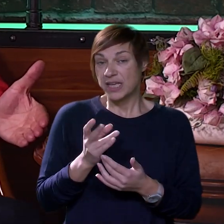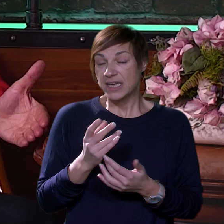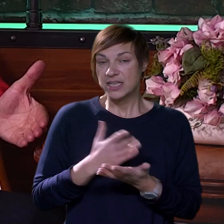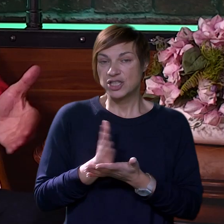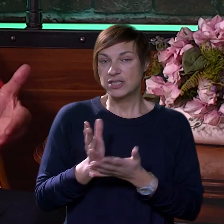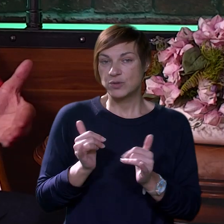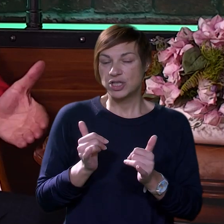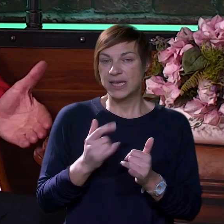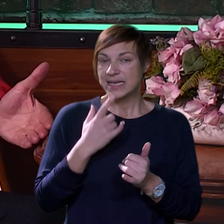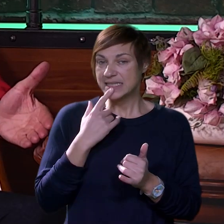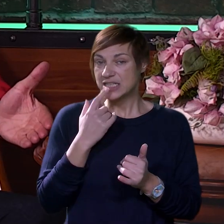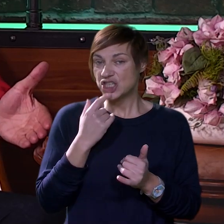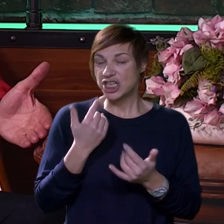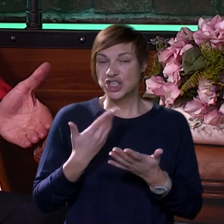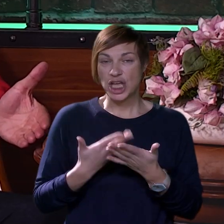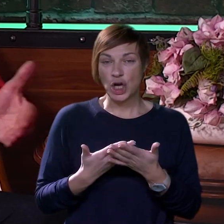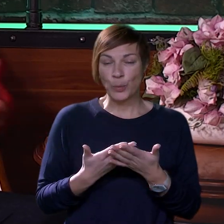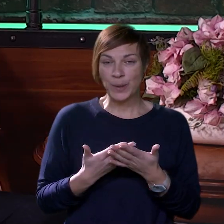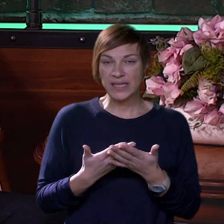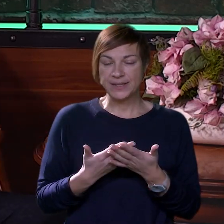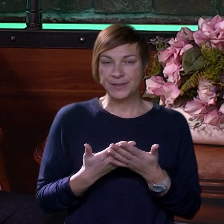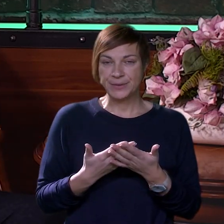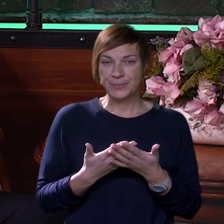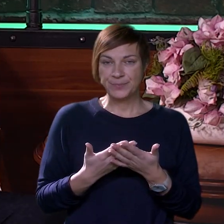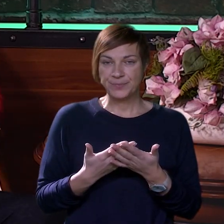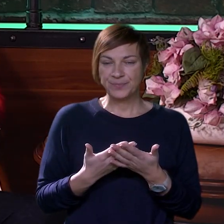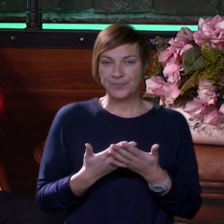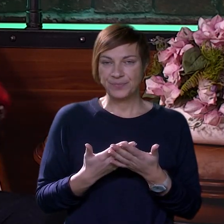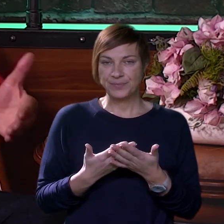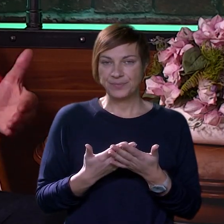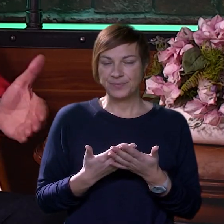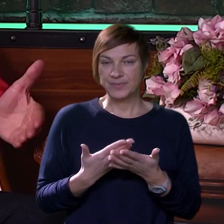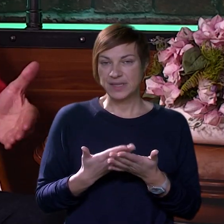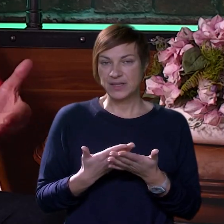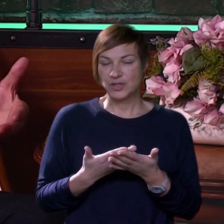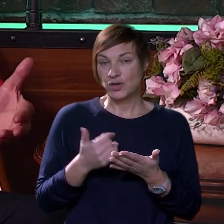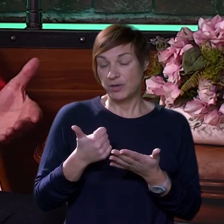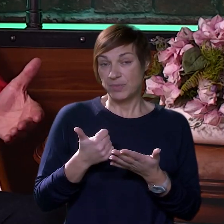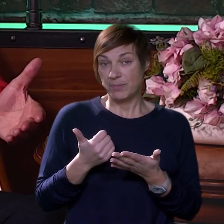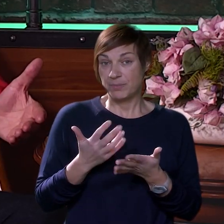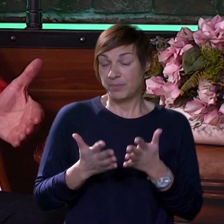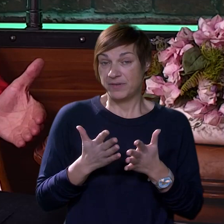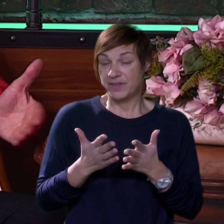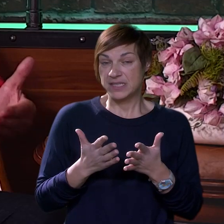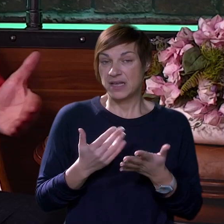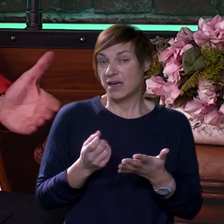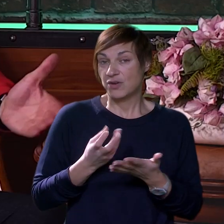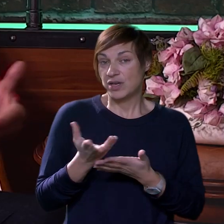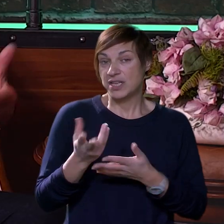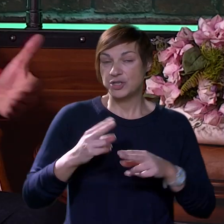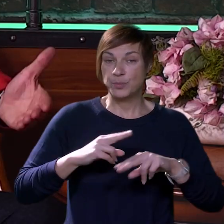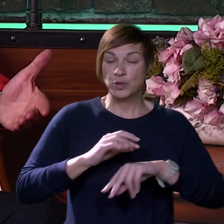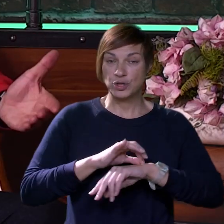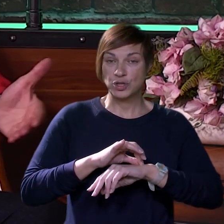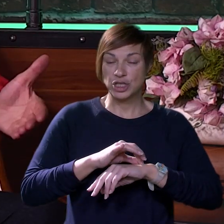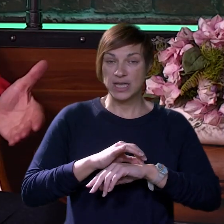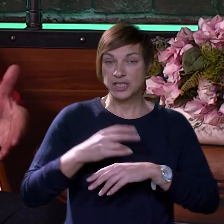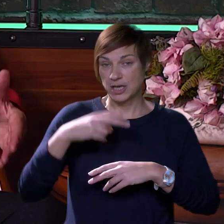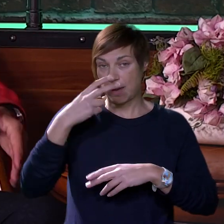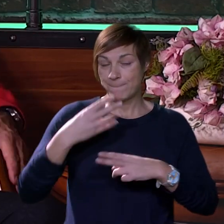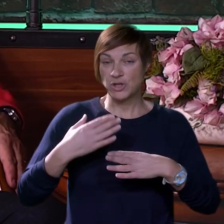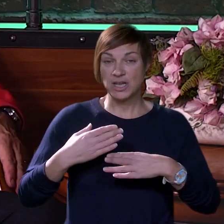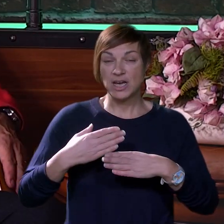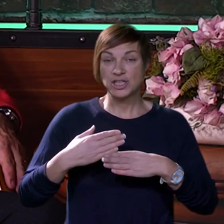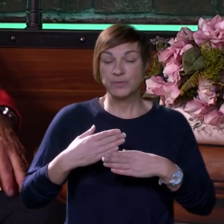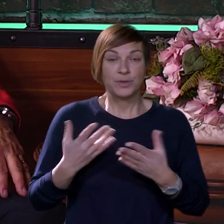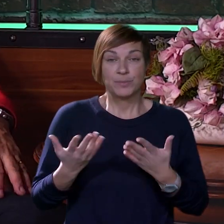malo rijeđi slučaj, ili sa cukarom. I onda to im je odmah prvi alarm. Ako neće poći kod liječnika i potražiti